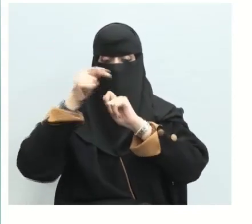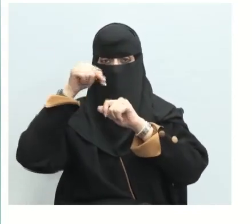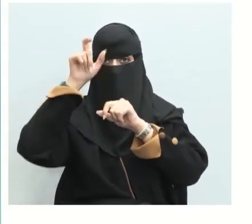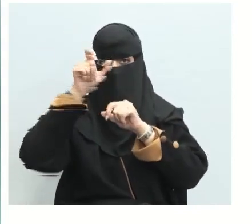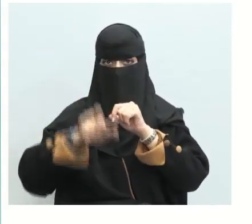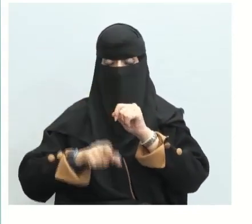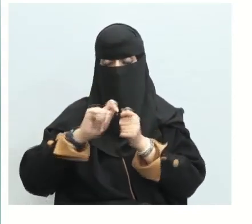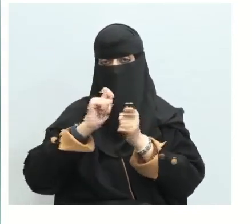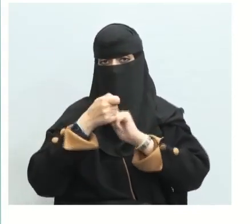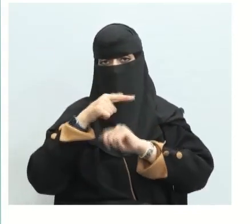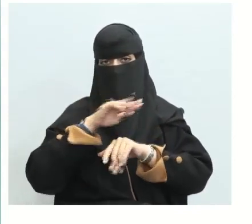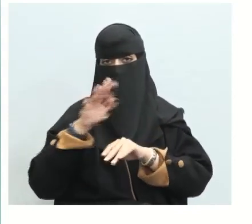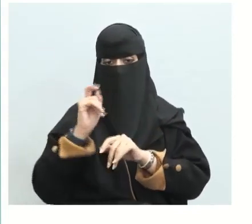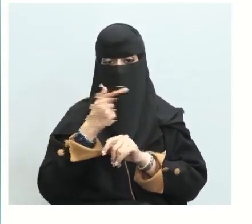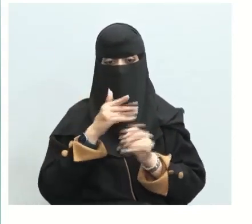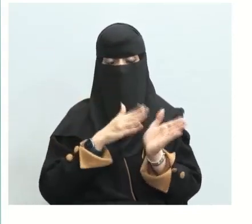العناصر.